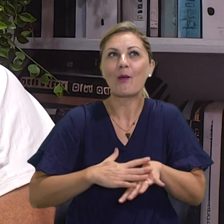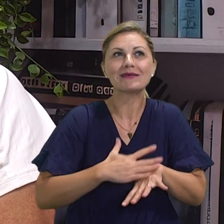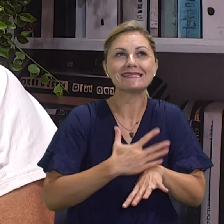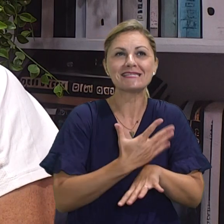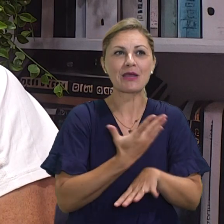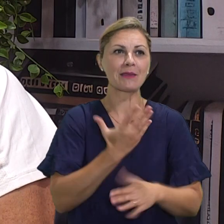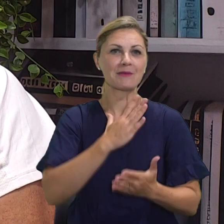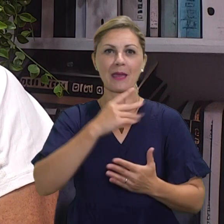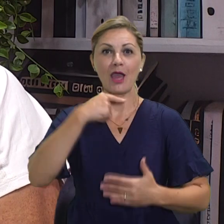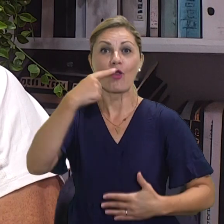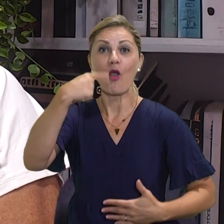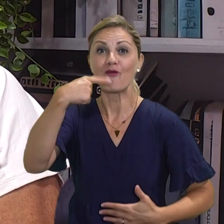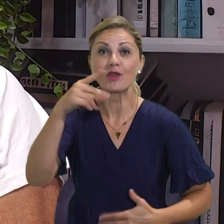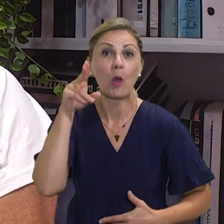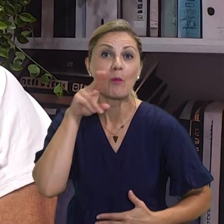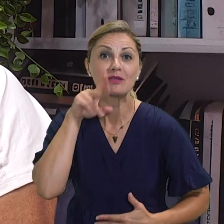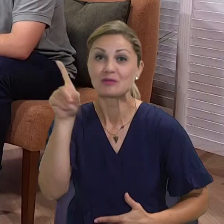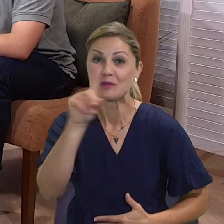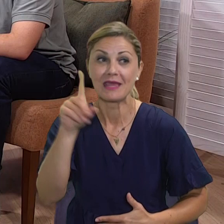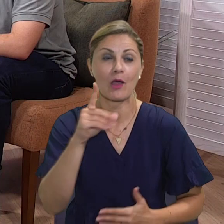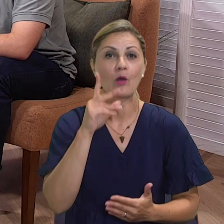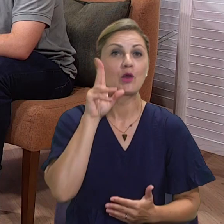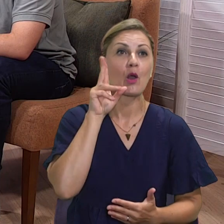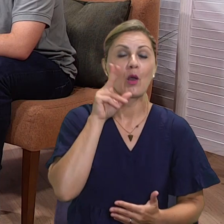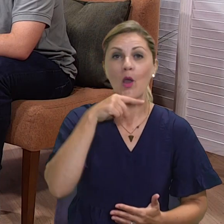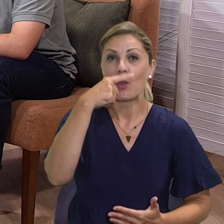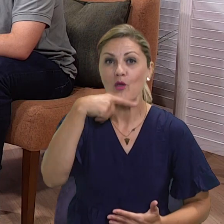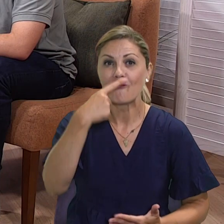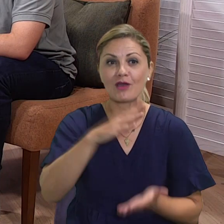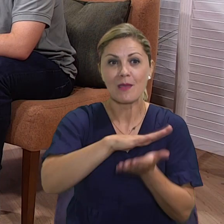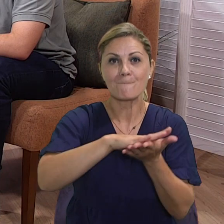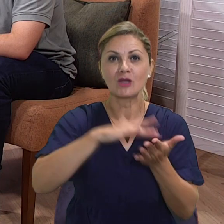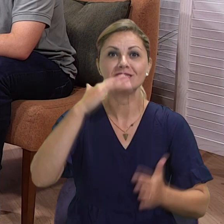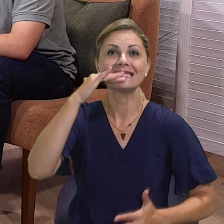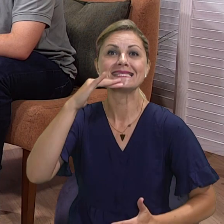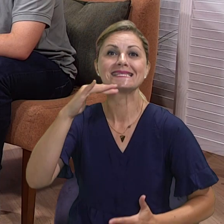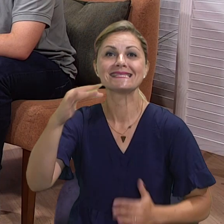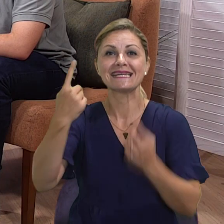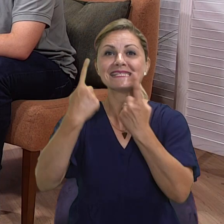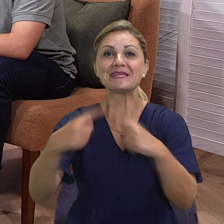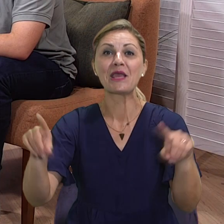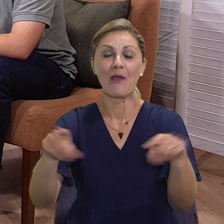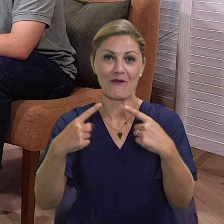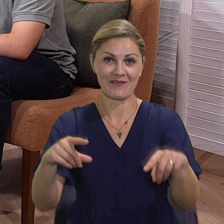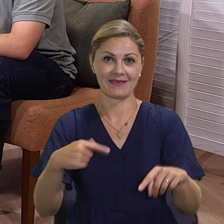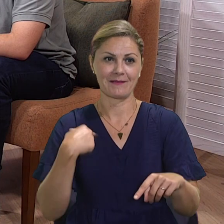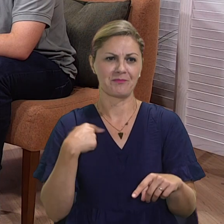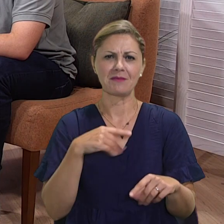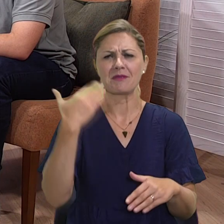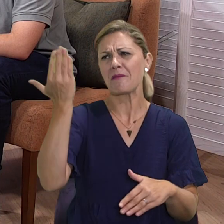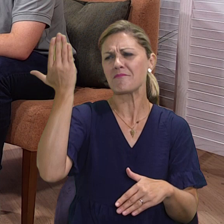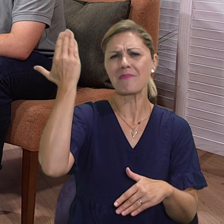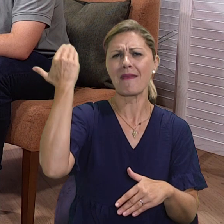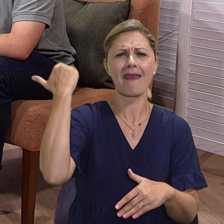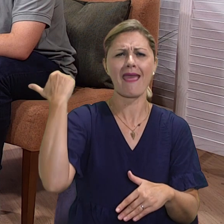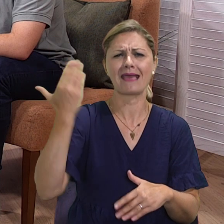gen da je mogao sve pričati u stihovima. Ja ne znam jeste čuli za taj pojam ikad u emisiji, to su vam prije bi se